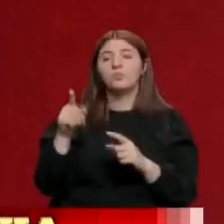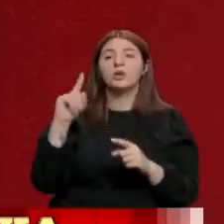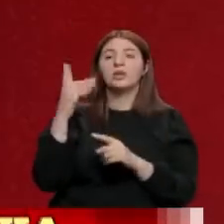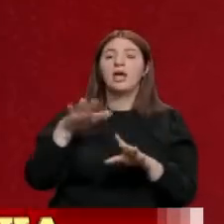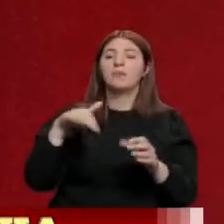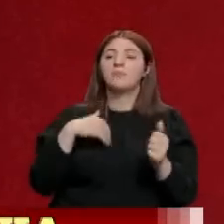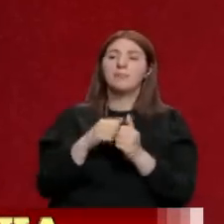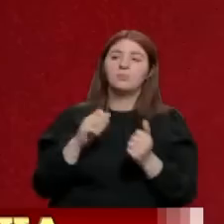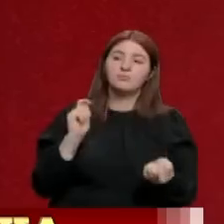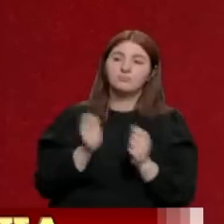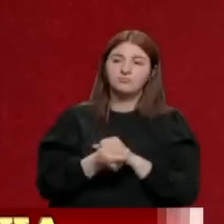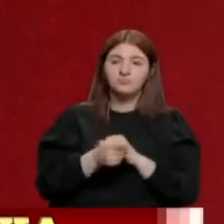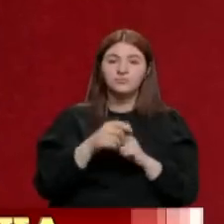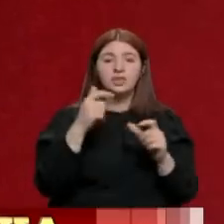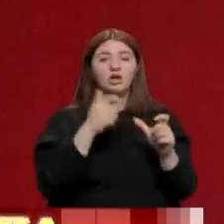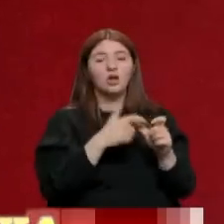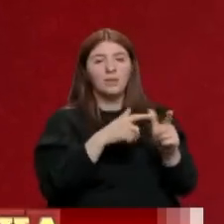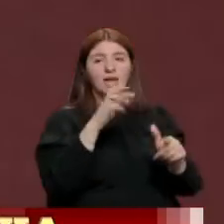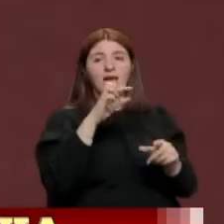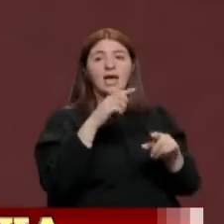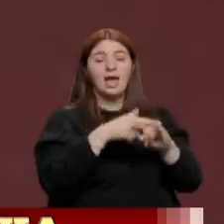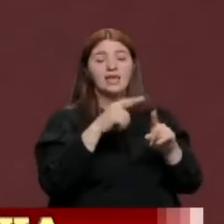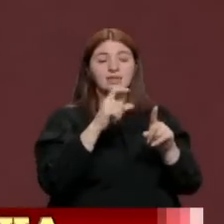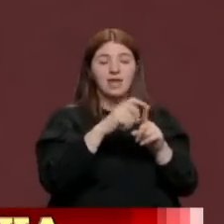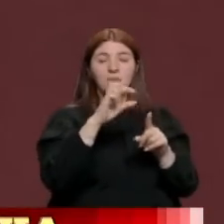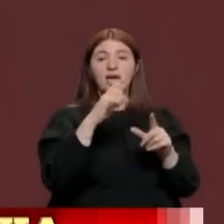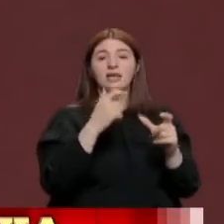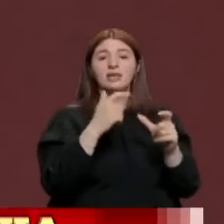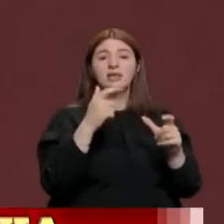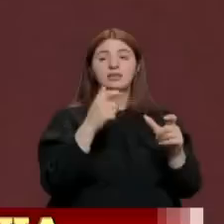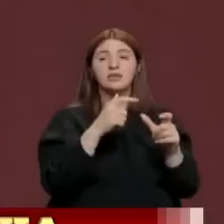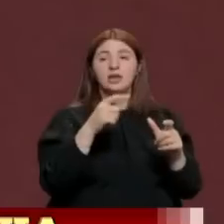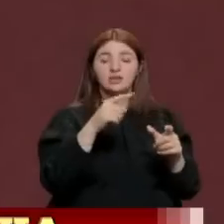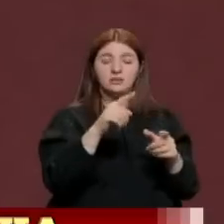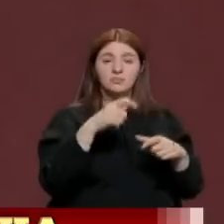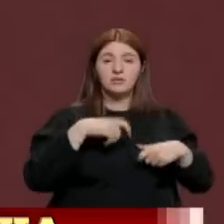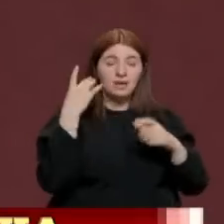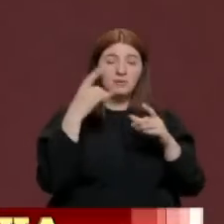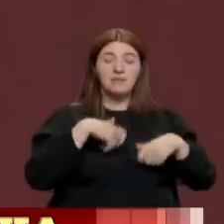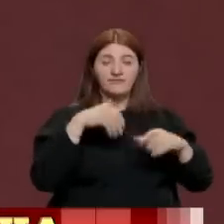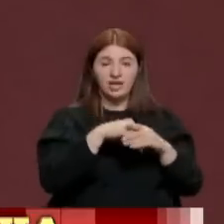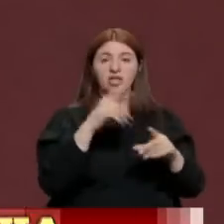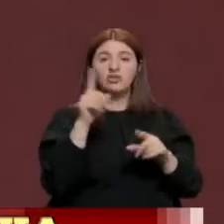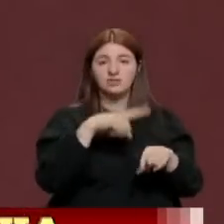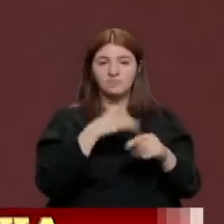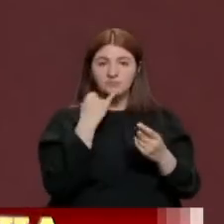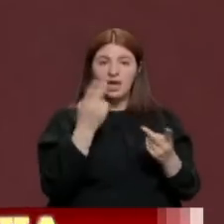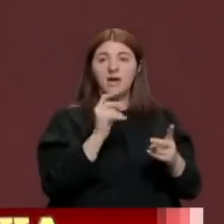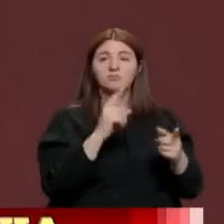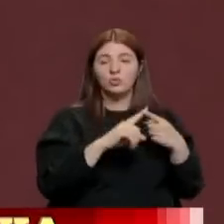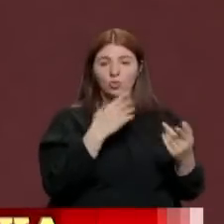iktidarı hep beraber değiştirebiliriz. Garo Paylan, HDP Diyarbakır Milletvekili Çalar Saat'te konuğumuzda hem siyaset konuştukları